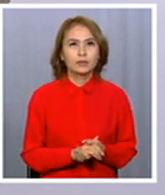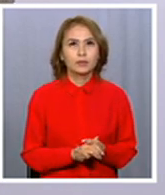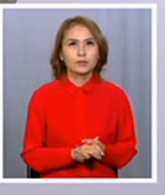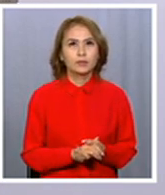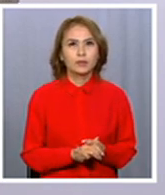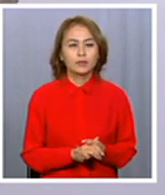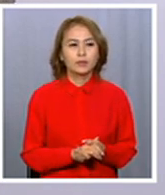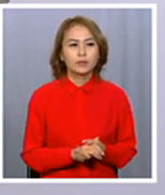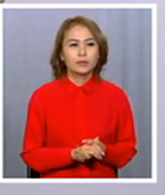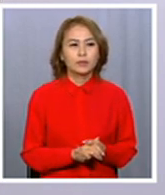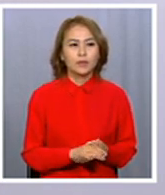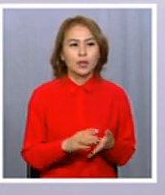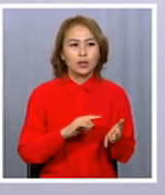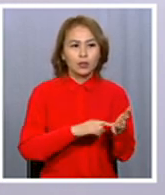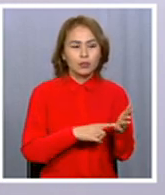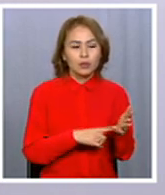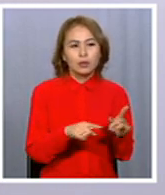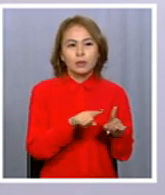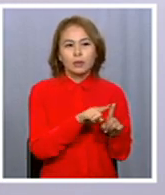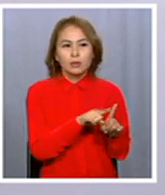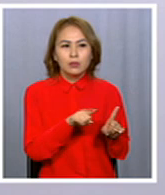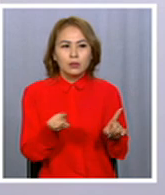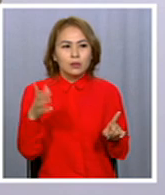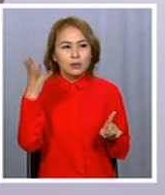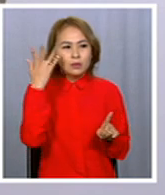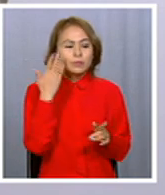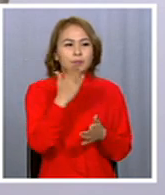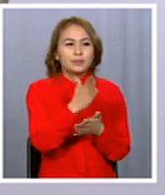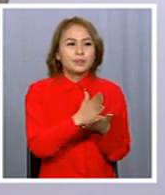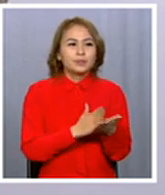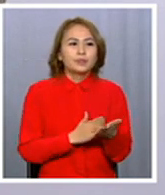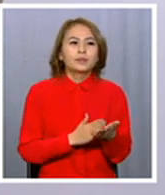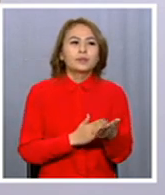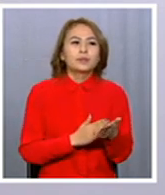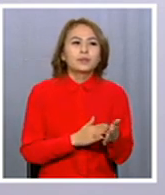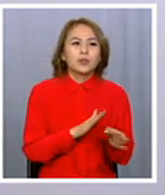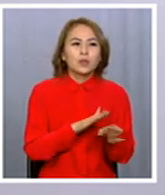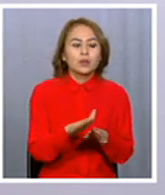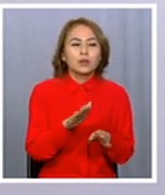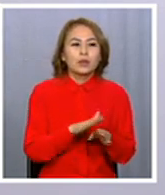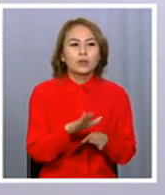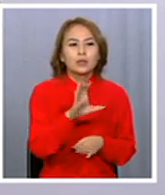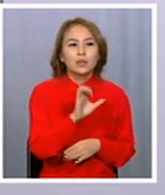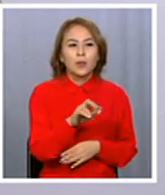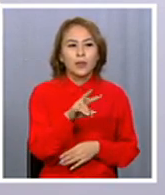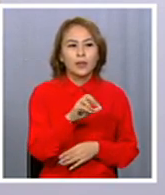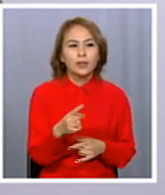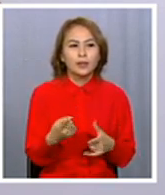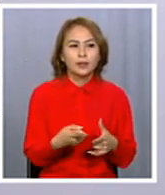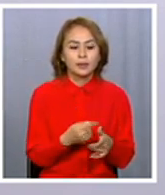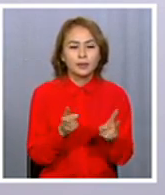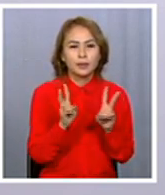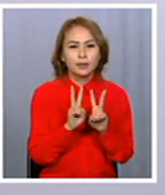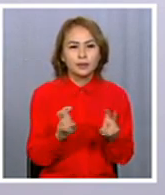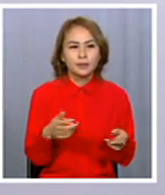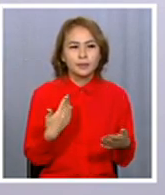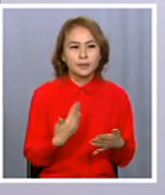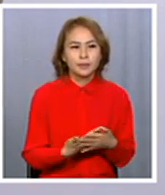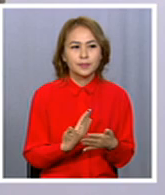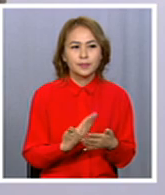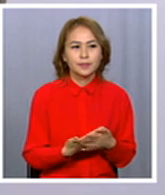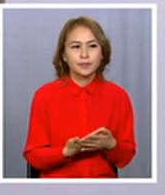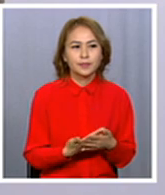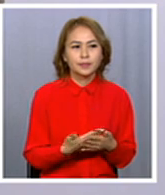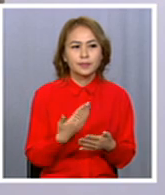болайық. Нүктемен түзуді бөлгенде шығатын сәулелер толықтауыш сәулелер деп аталады. Мысалы балар, неке